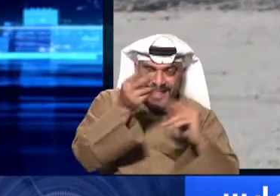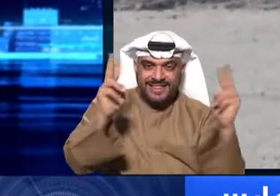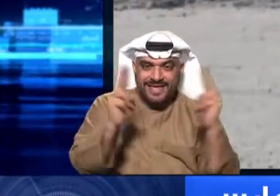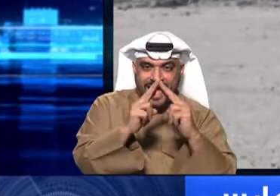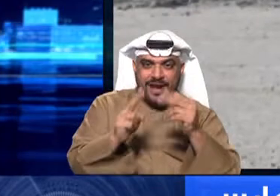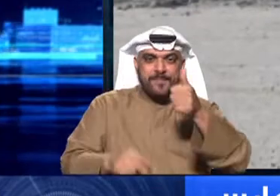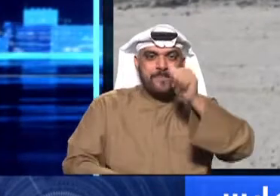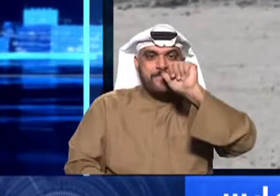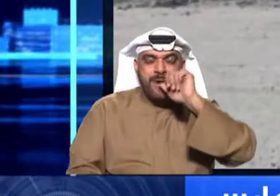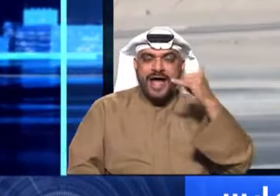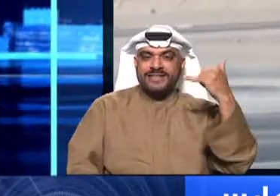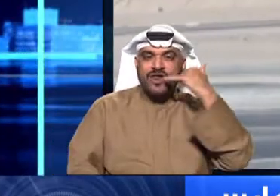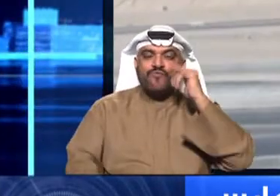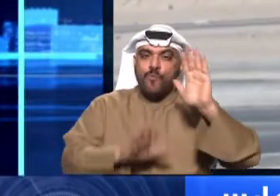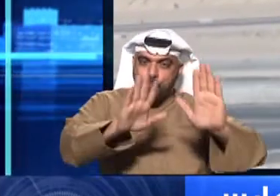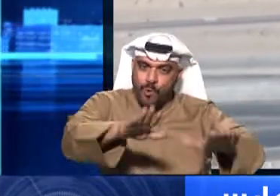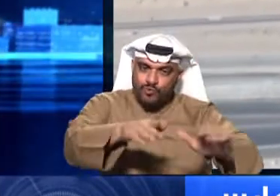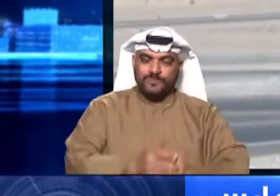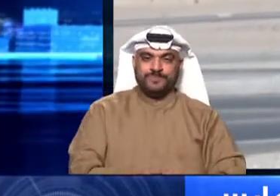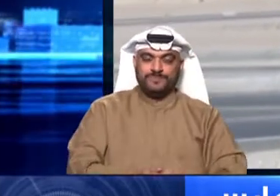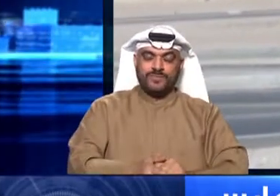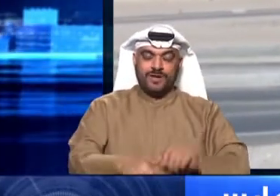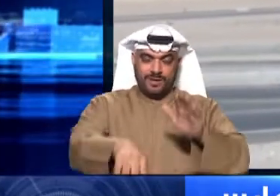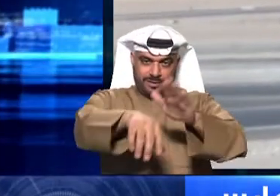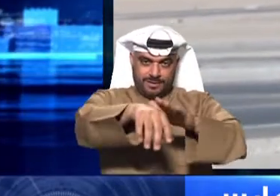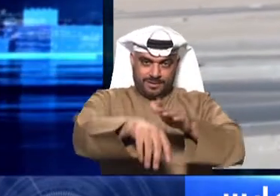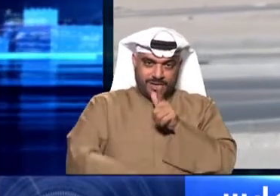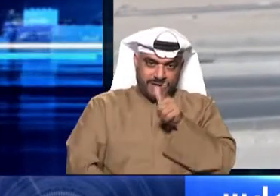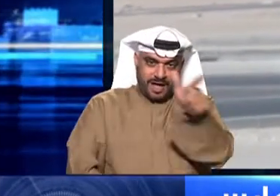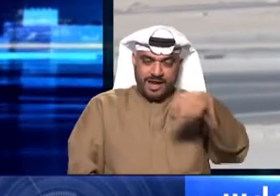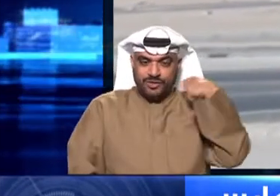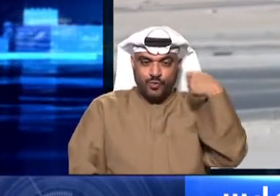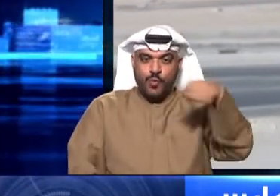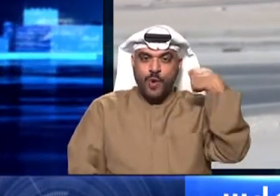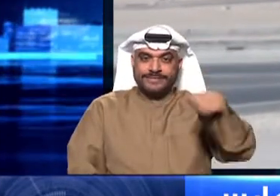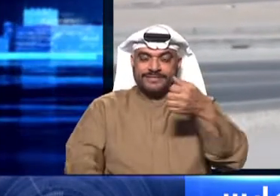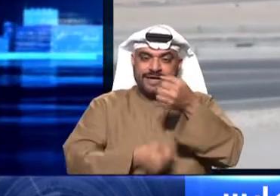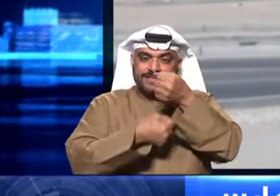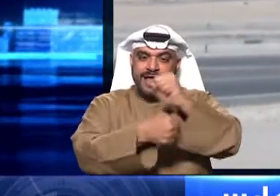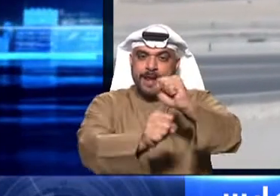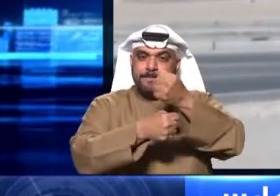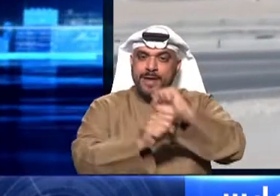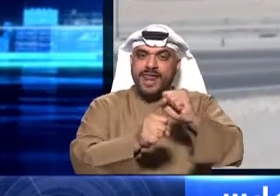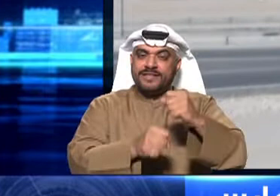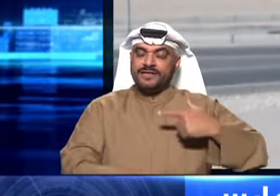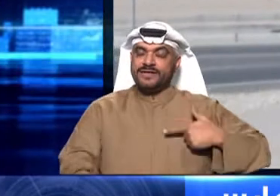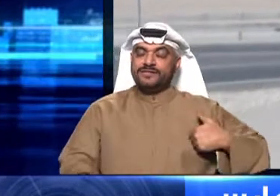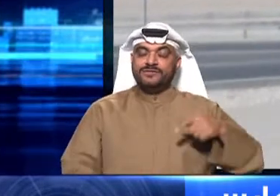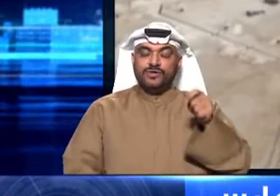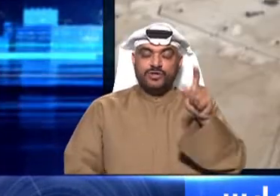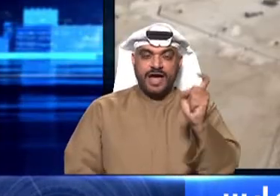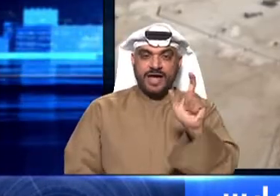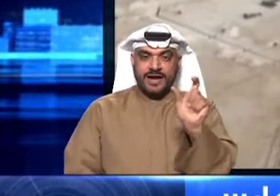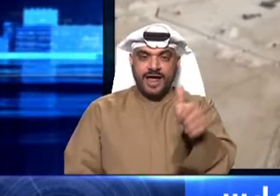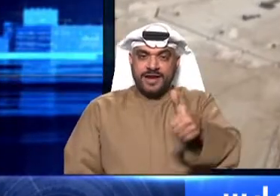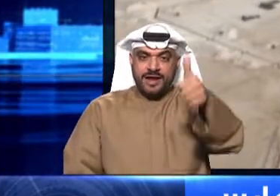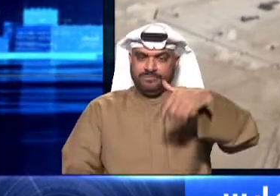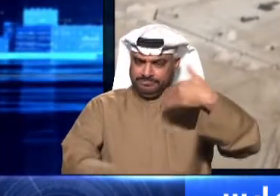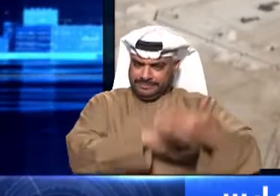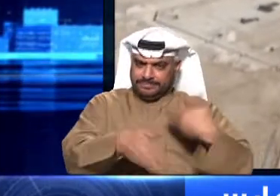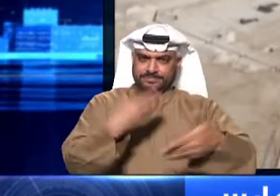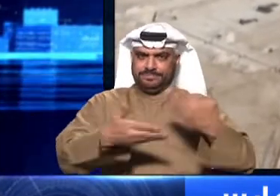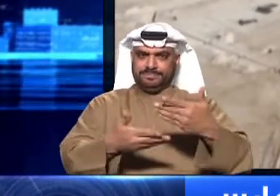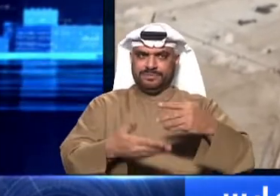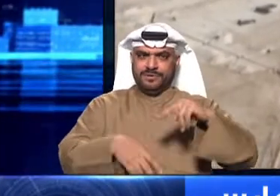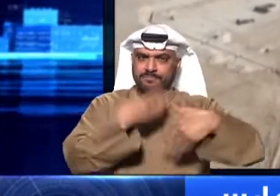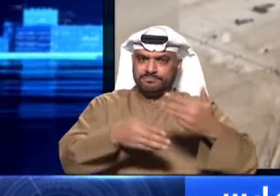لذلك اوعزت معالي وزيره البلديه دكتوره رنا الفارس بالبدء